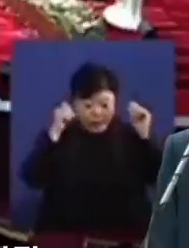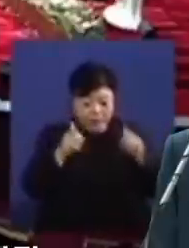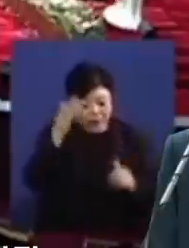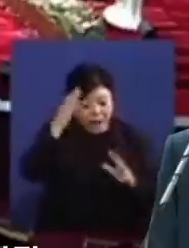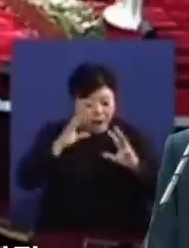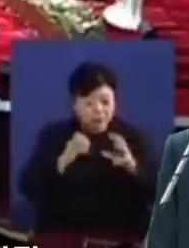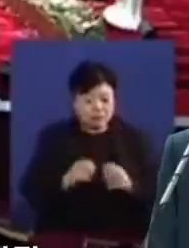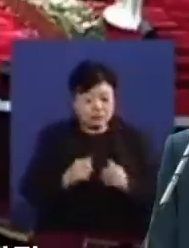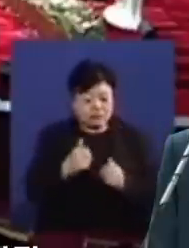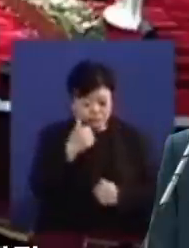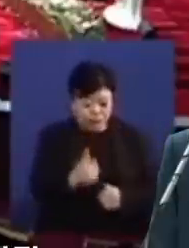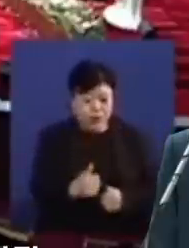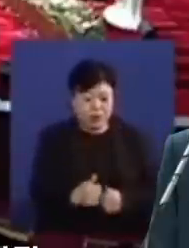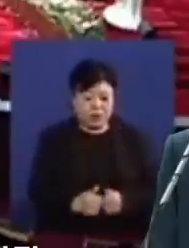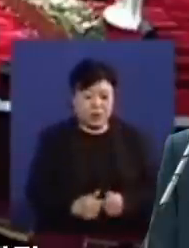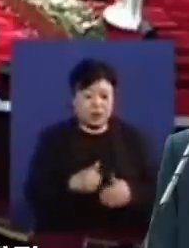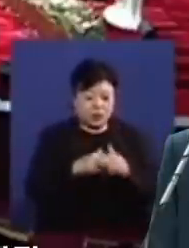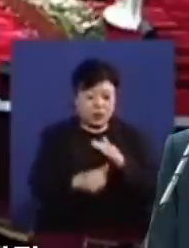한국 국회